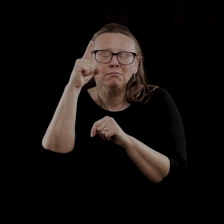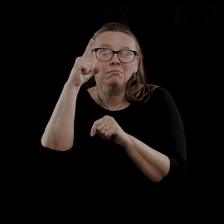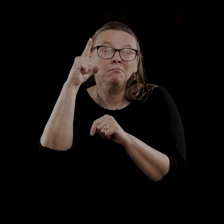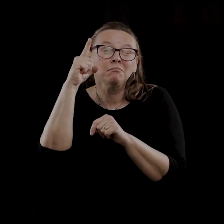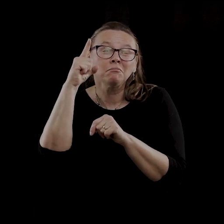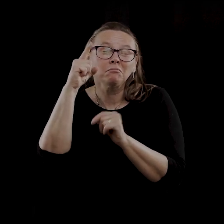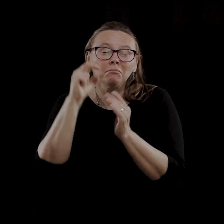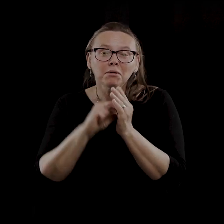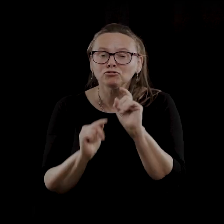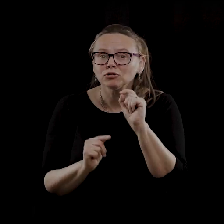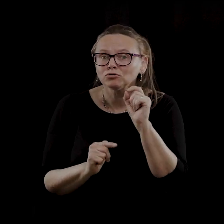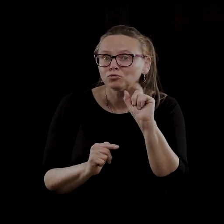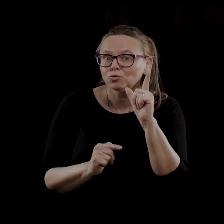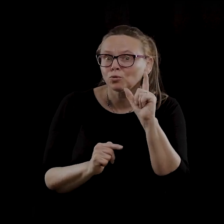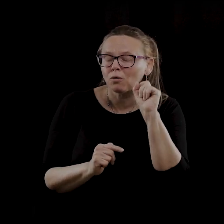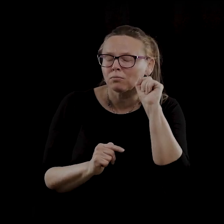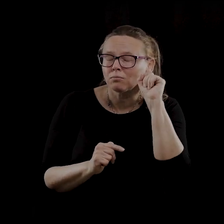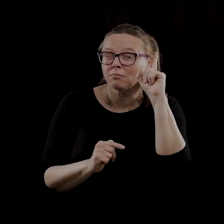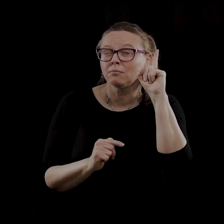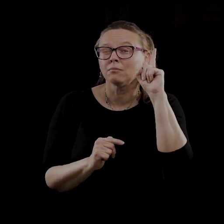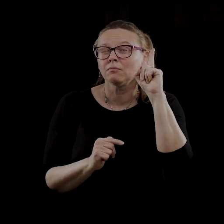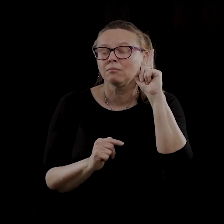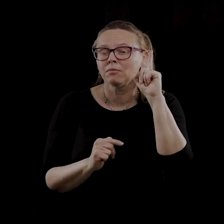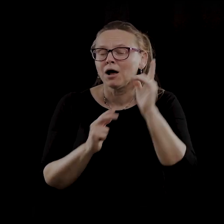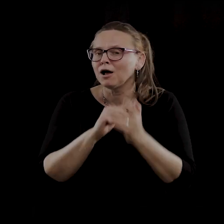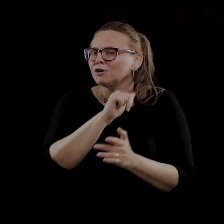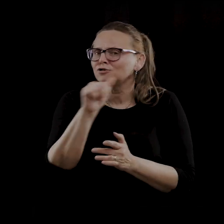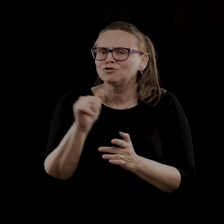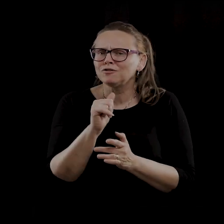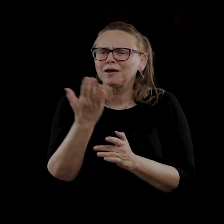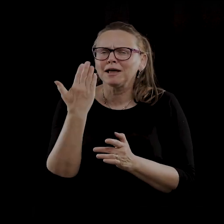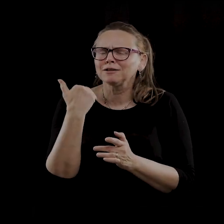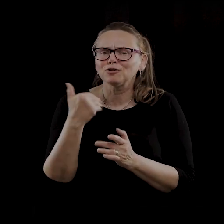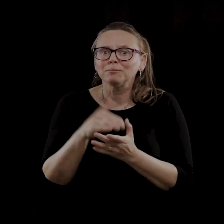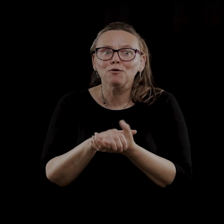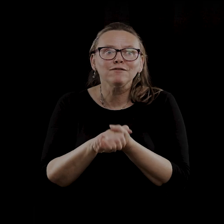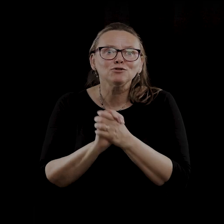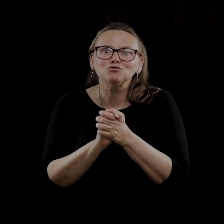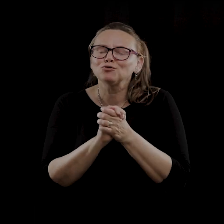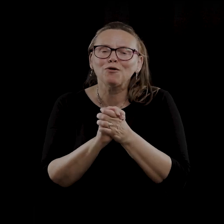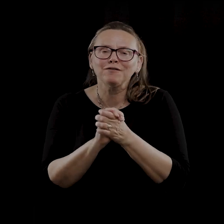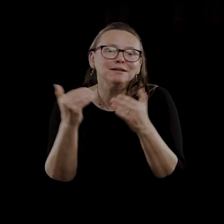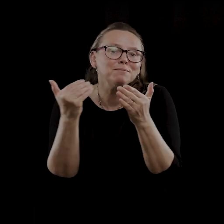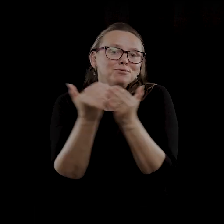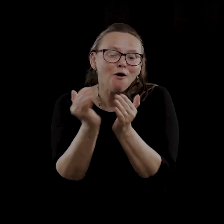drugo oko. Še vedno je bil v čudovitem novem gnezdu.